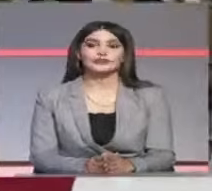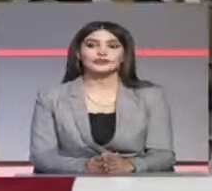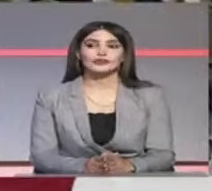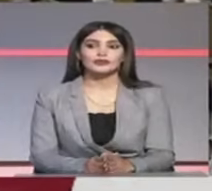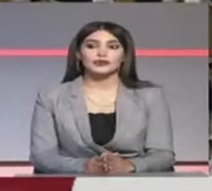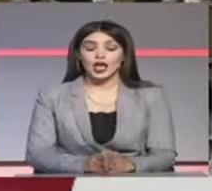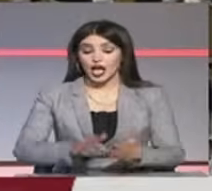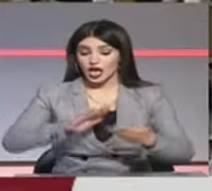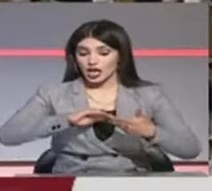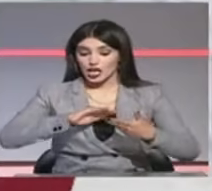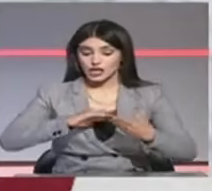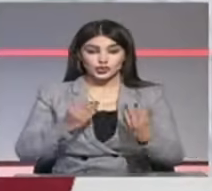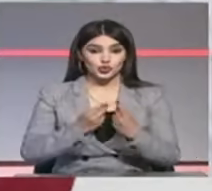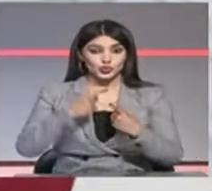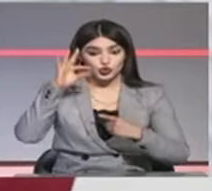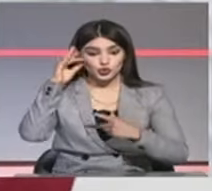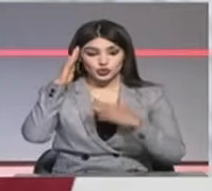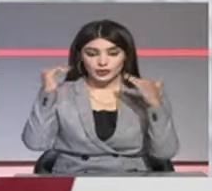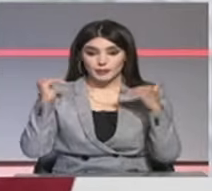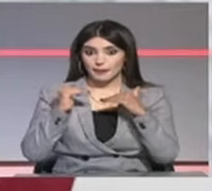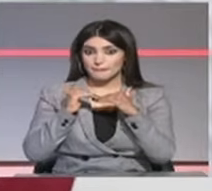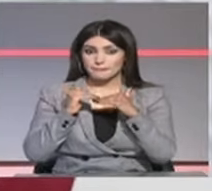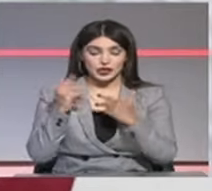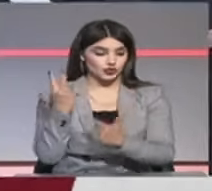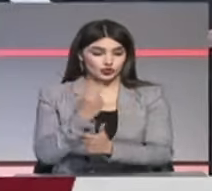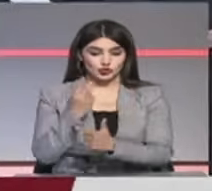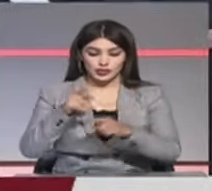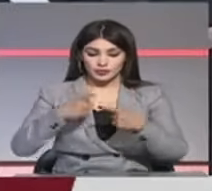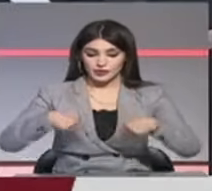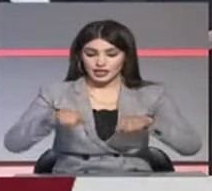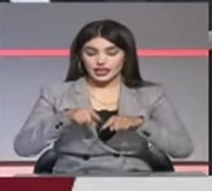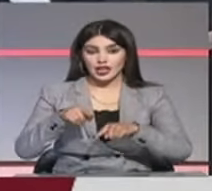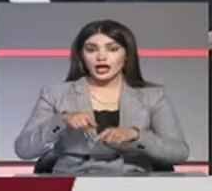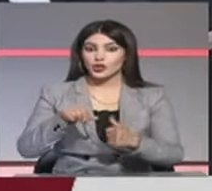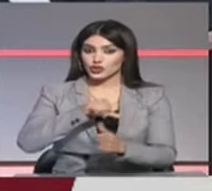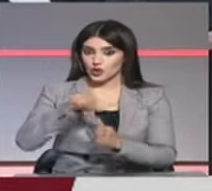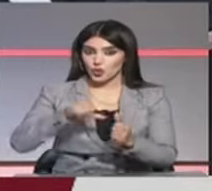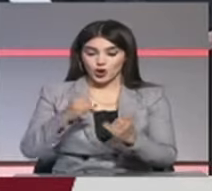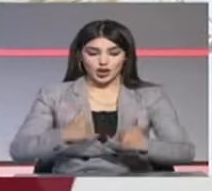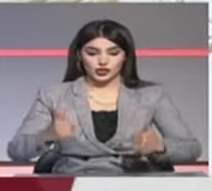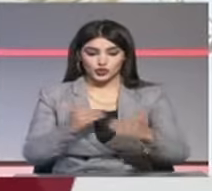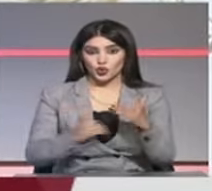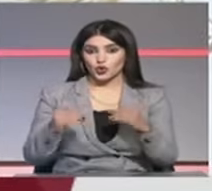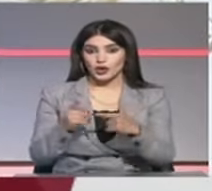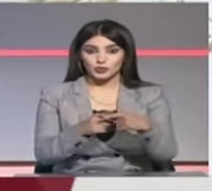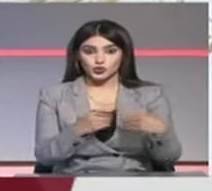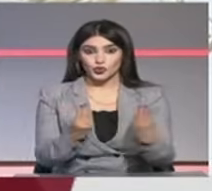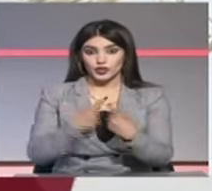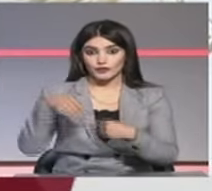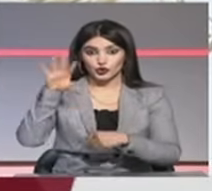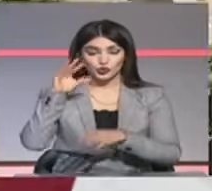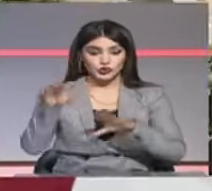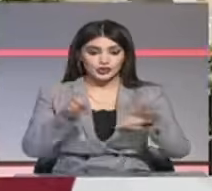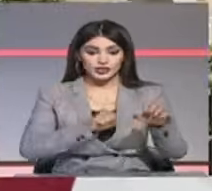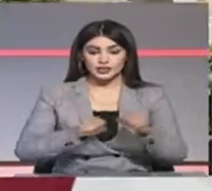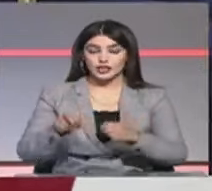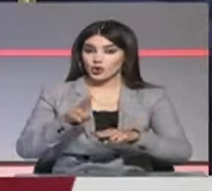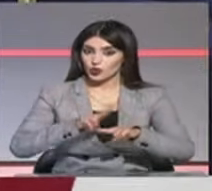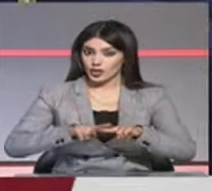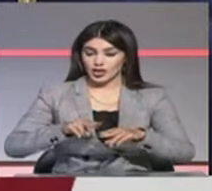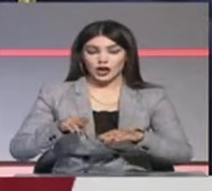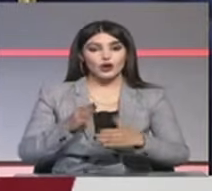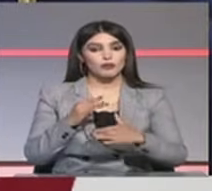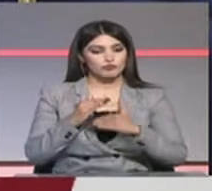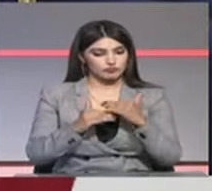اتفاق التونسي المصري على تشجيع في عقد الدوله القادمه للجنه العليا المشتركه بتونس ودعوه لصياغه م طلبات